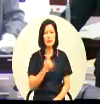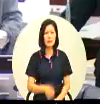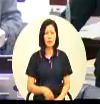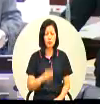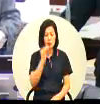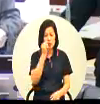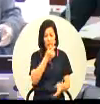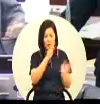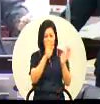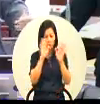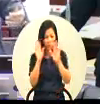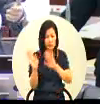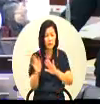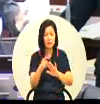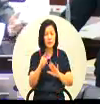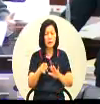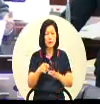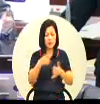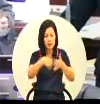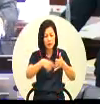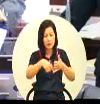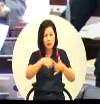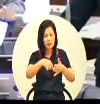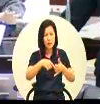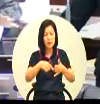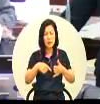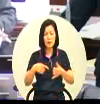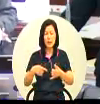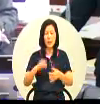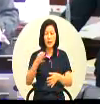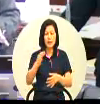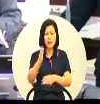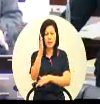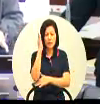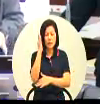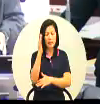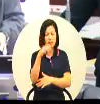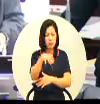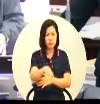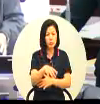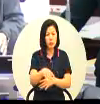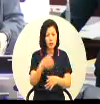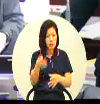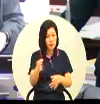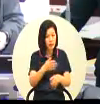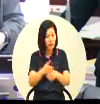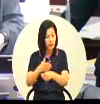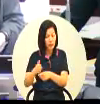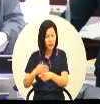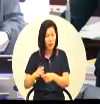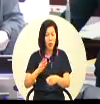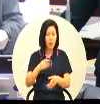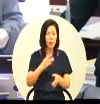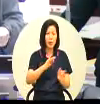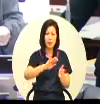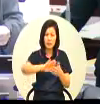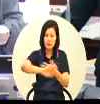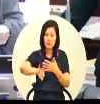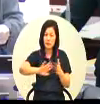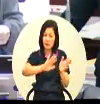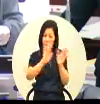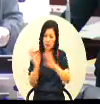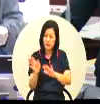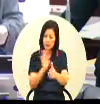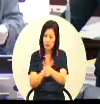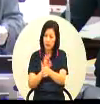殊个个案，啊，我想着讲咱财政局看要安怎分期，啊，是讲会当用什么方式甲帮忙？吼，啊，